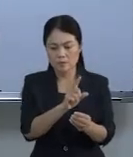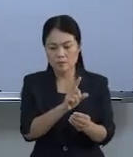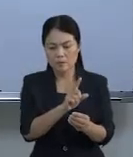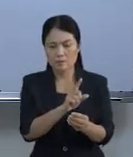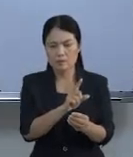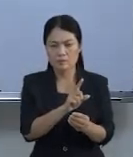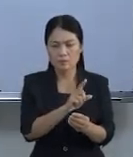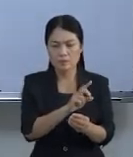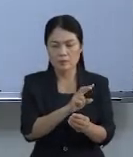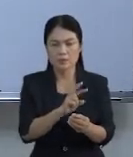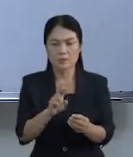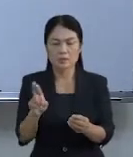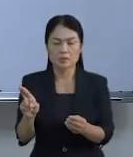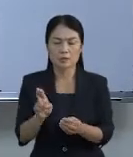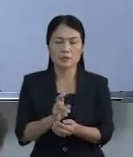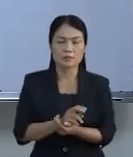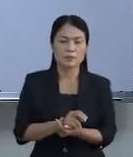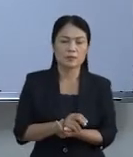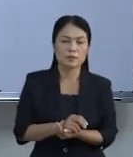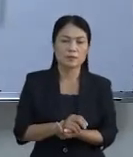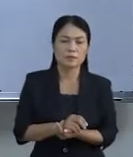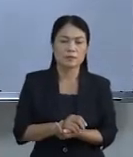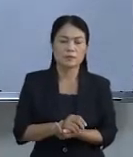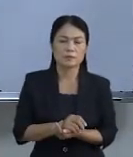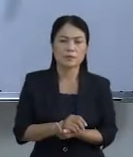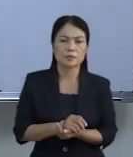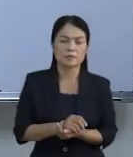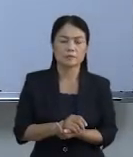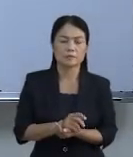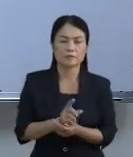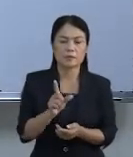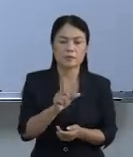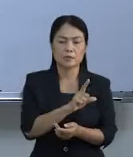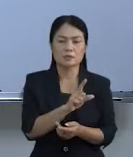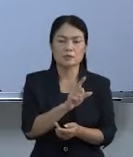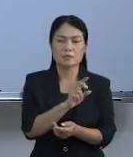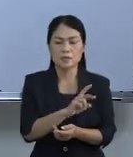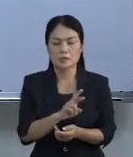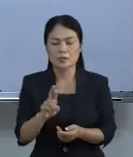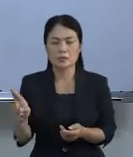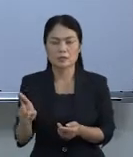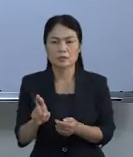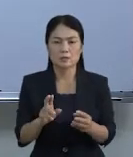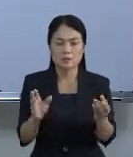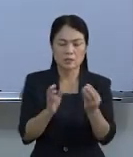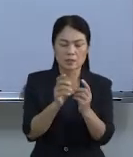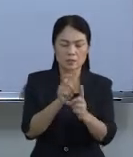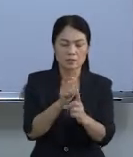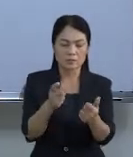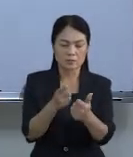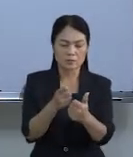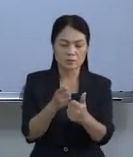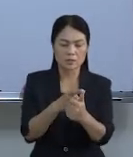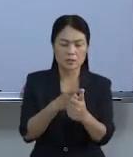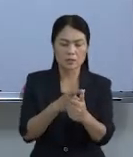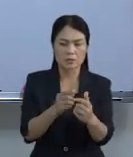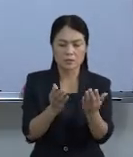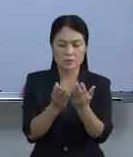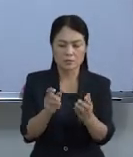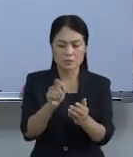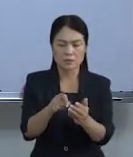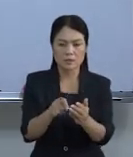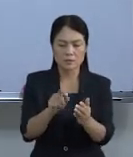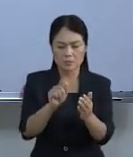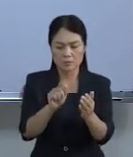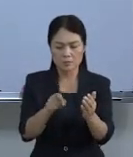kháng chuyển nè thằng đấy kháng chuyển máu kháng kháng sa đam tại complex an chúng luôn cột môn san nó còn nè phải thấy bạn an chúng nói